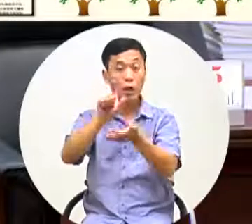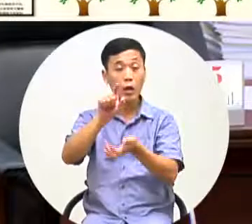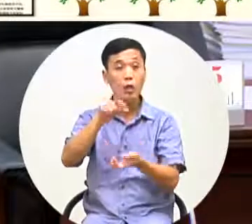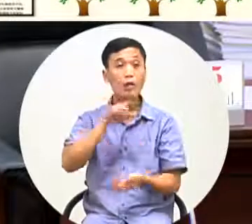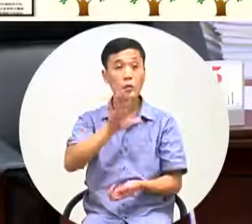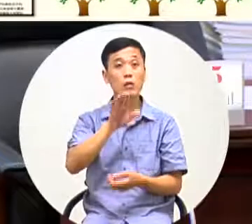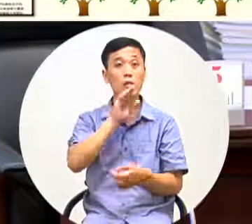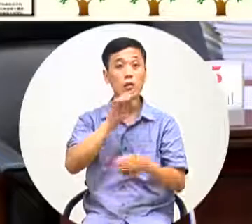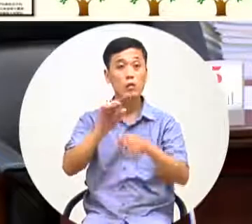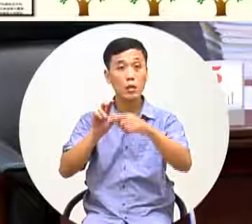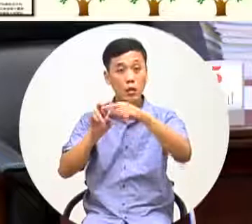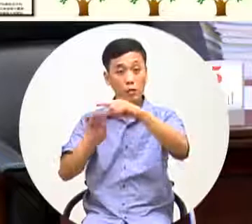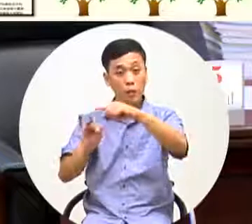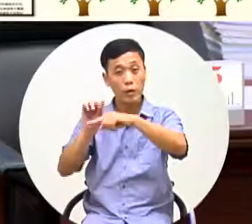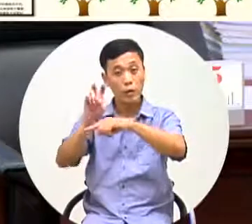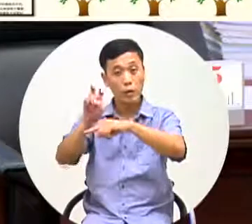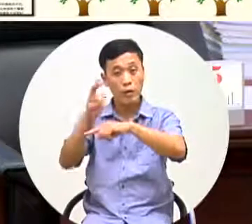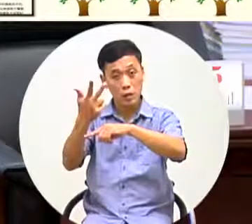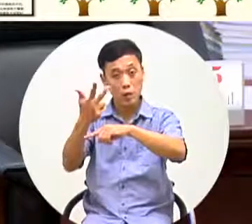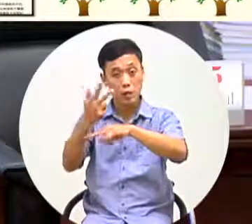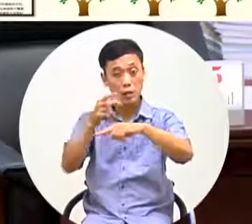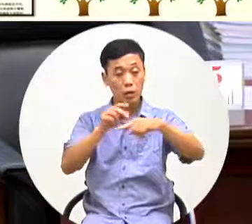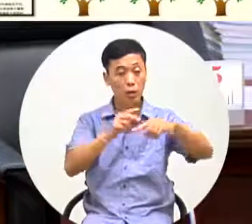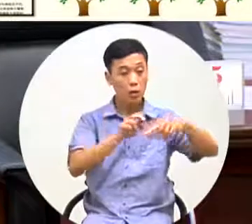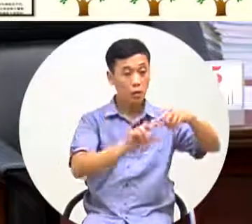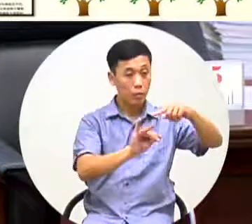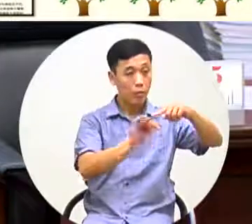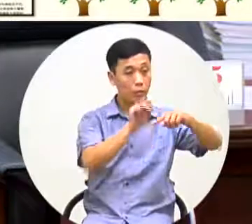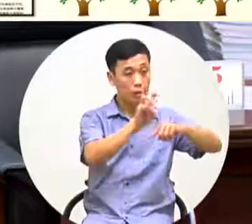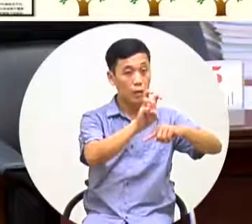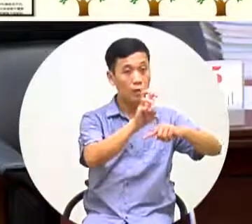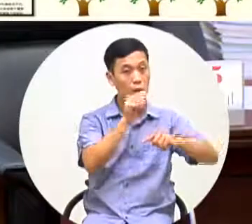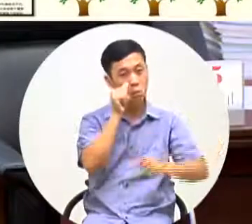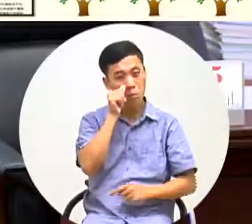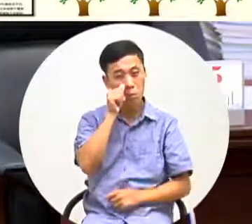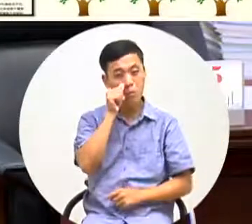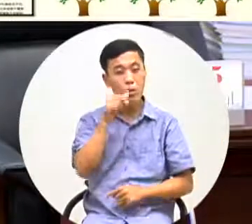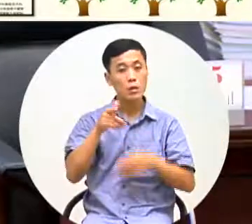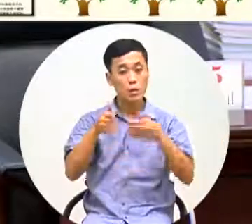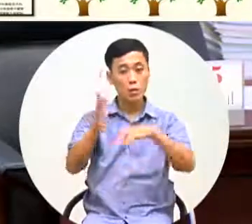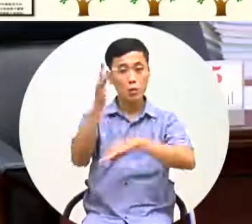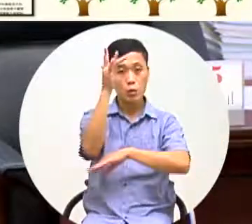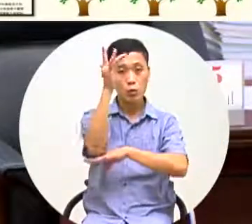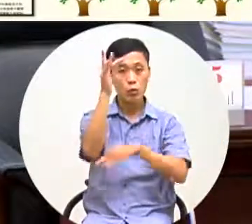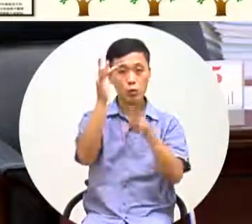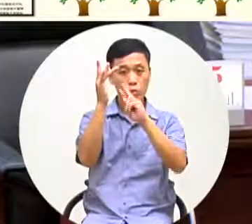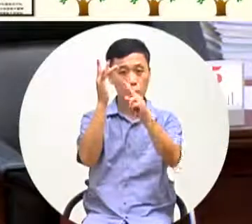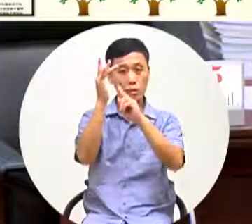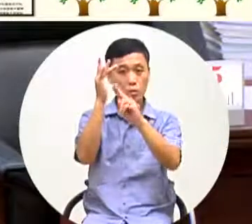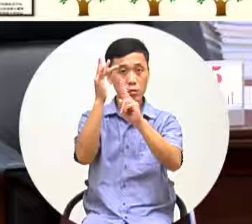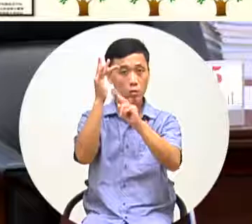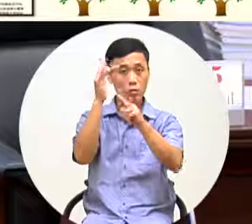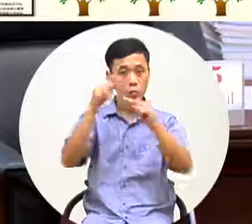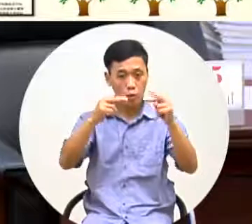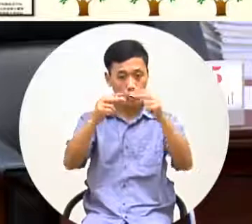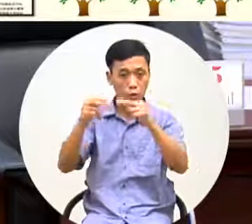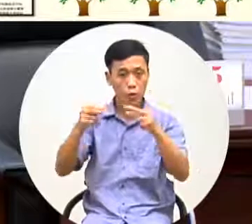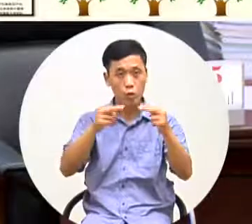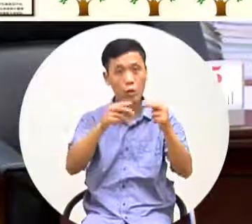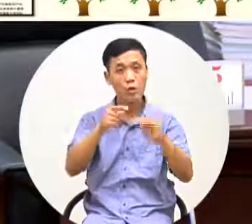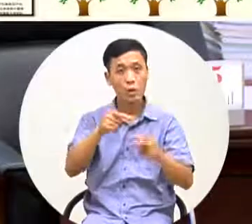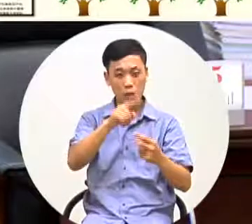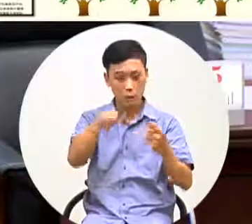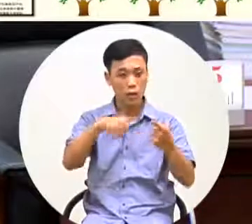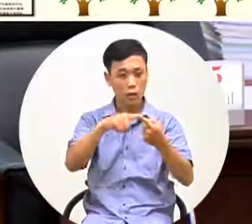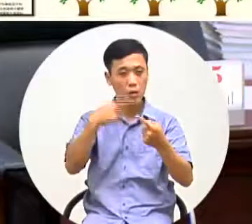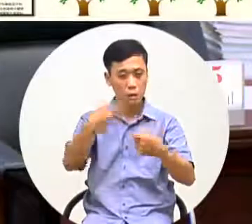低呢。那也表示就是说其实我们在树木修剪的这个区块里头其实大家都有待加强啊。 真正